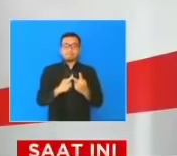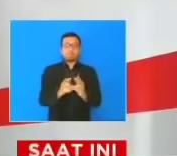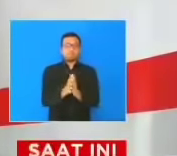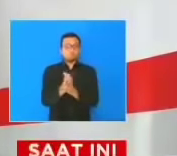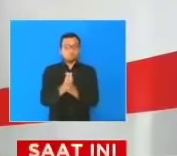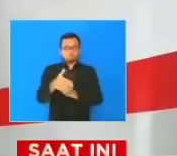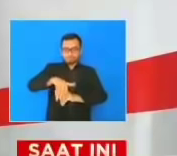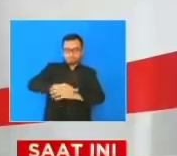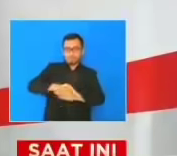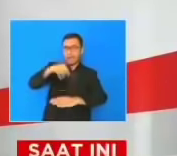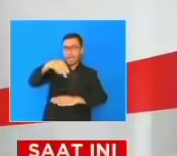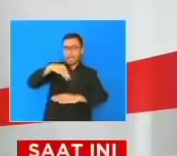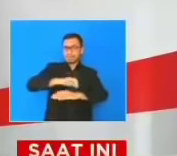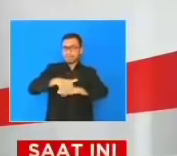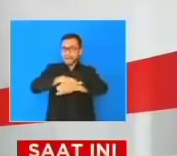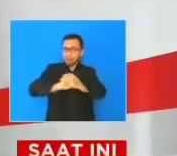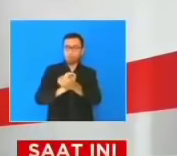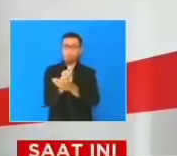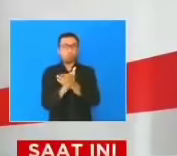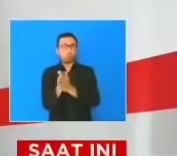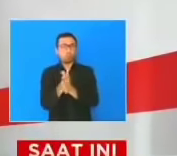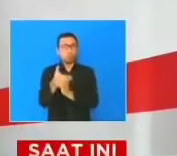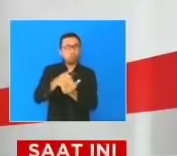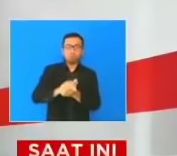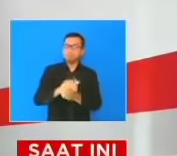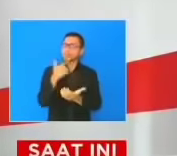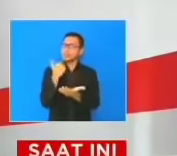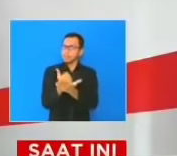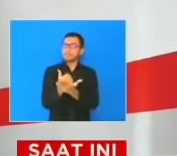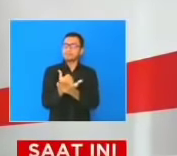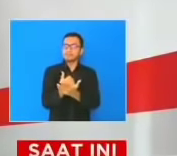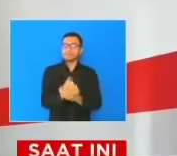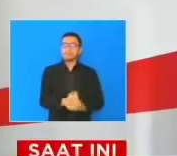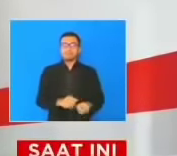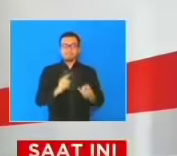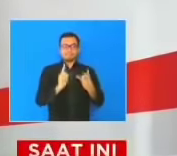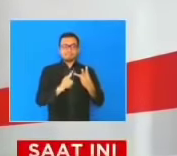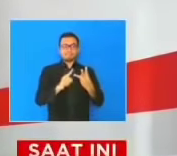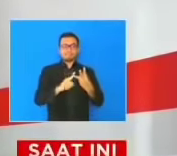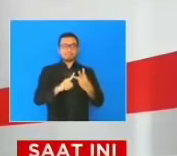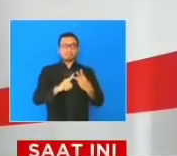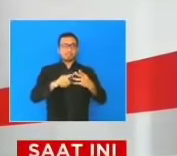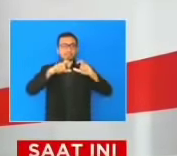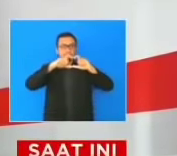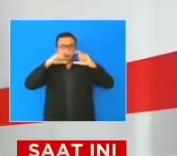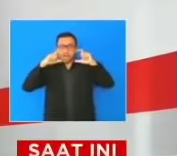mengalir. Mari kita patuh dan disiplin memakai masker.